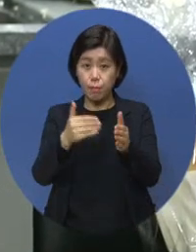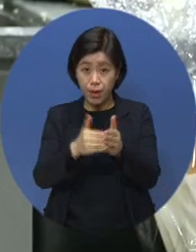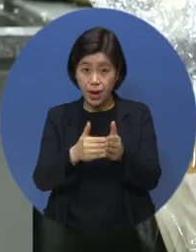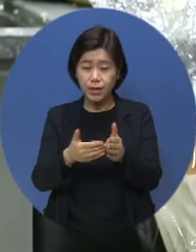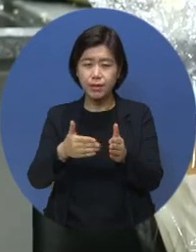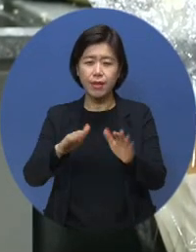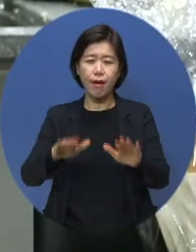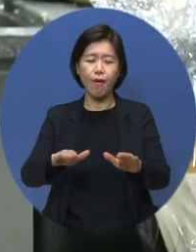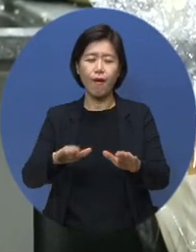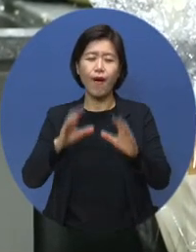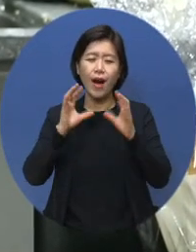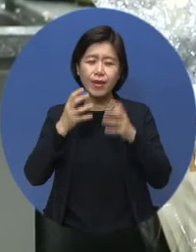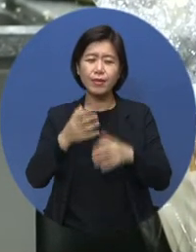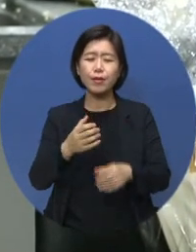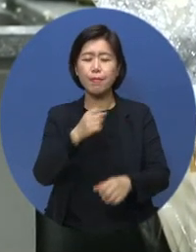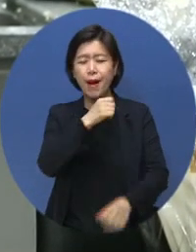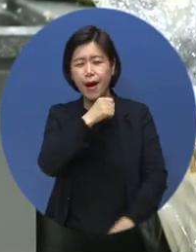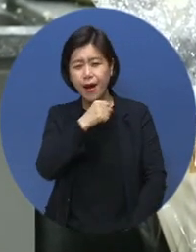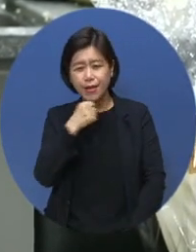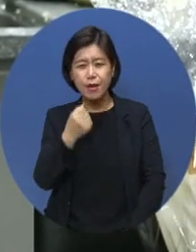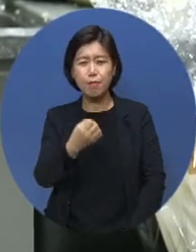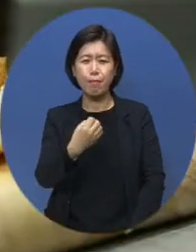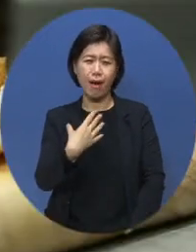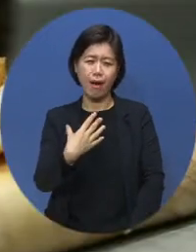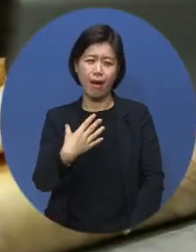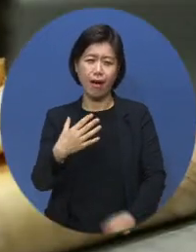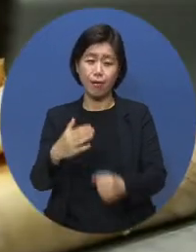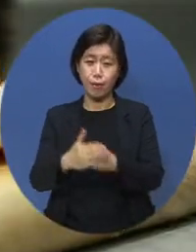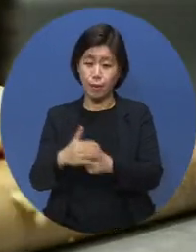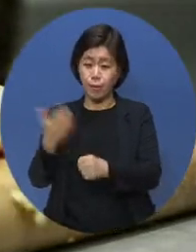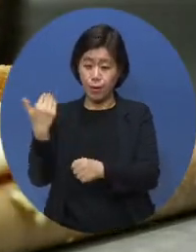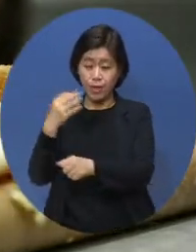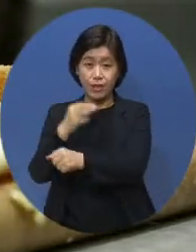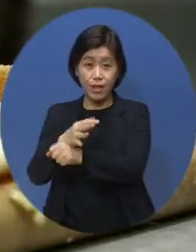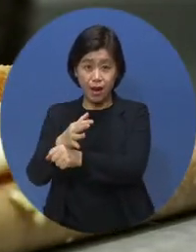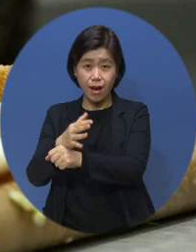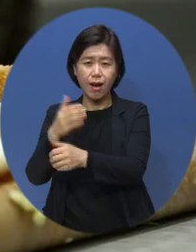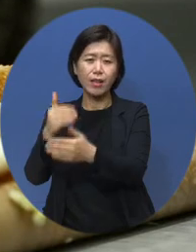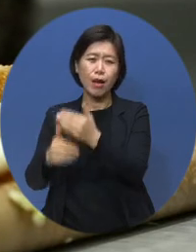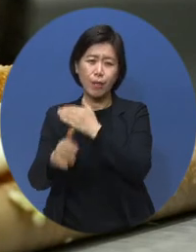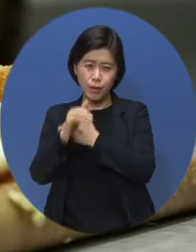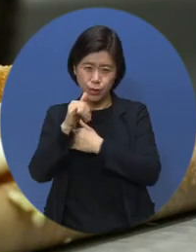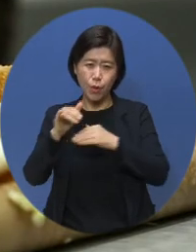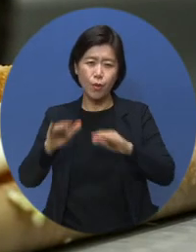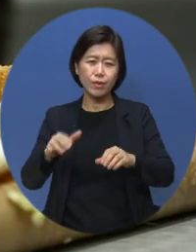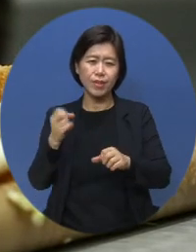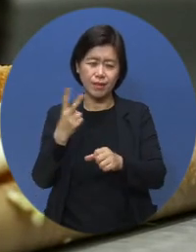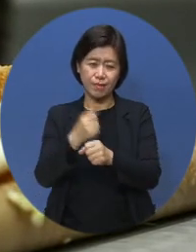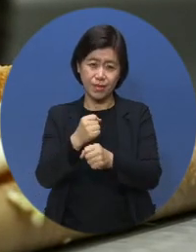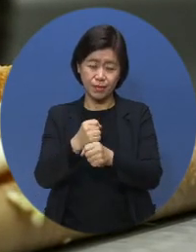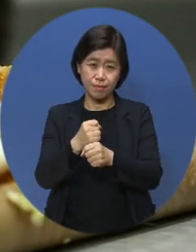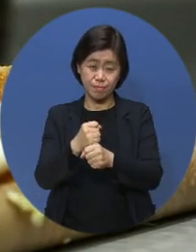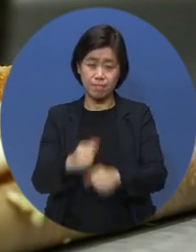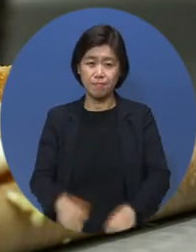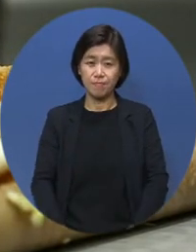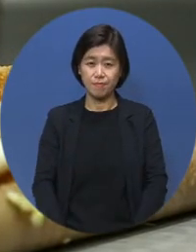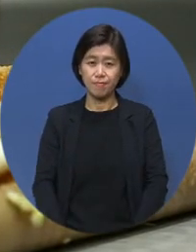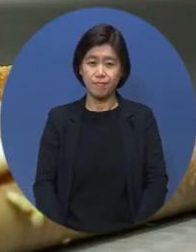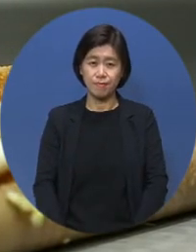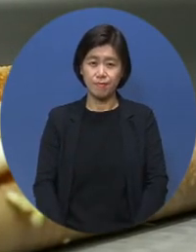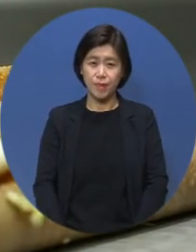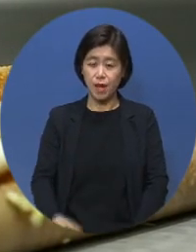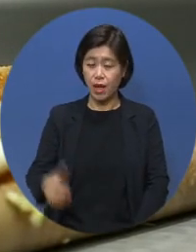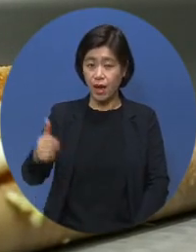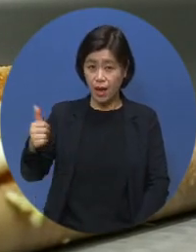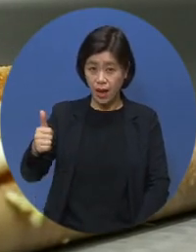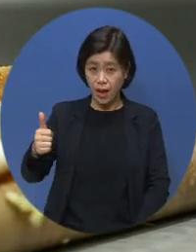있어야 저도 재료 나왔었거든요 자 자주 안 해 주신다 마련 해도 정성껏 원준 c 와 손자